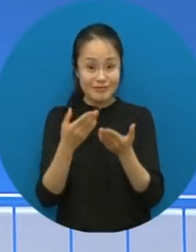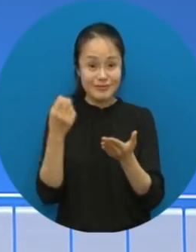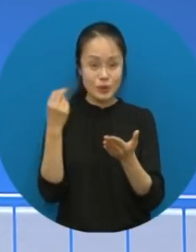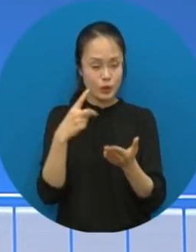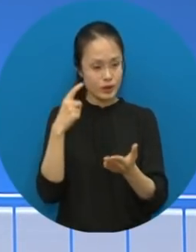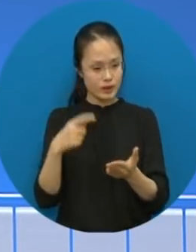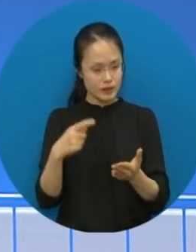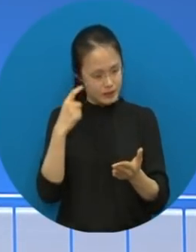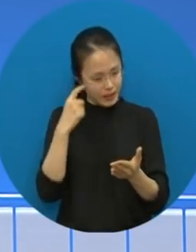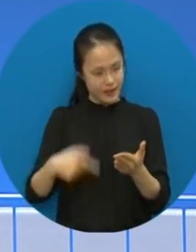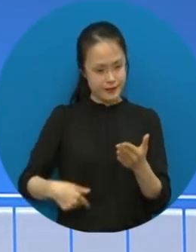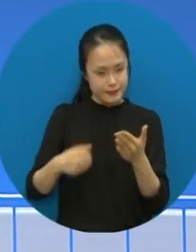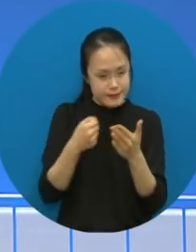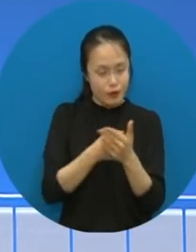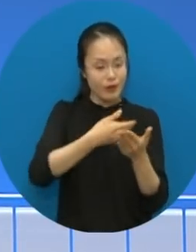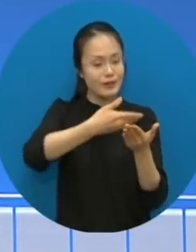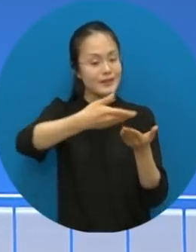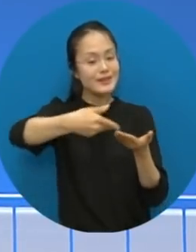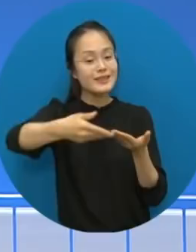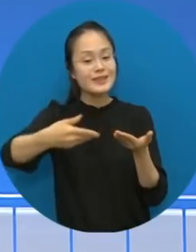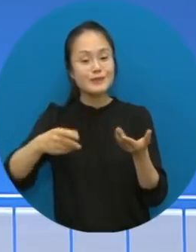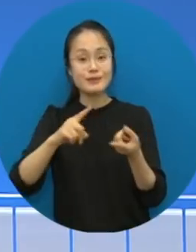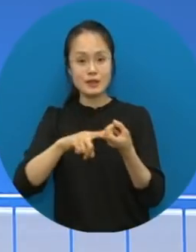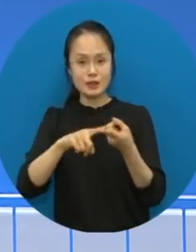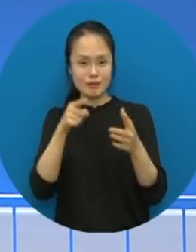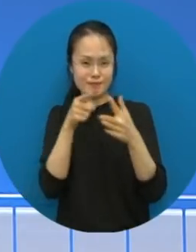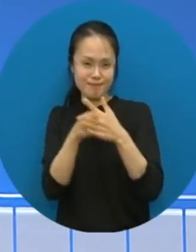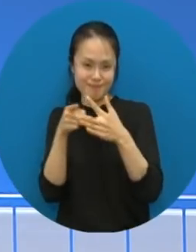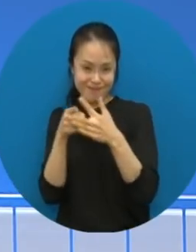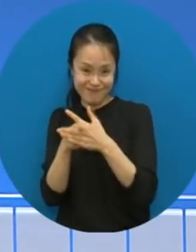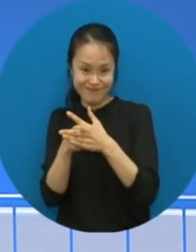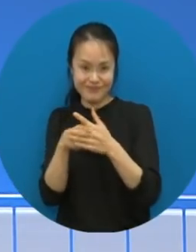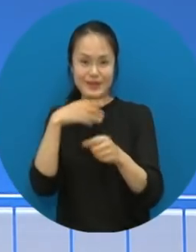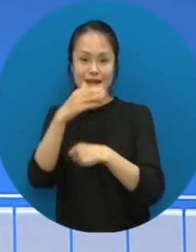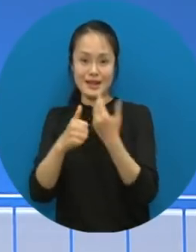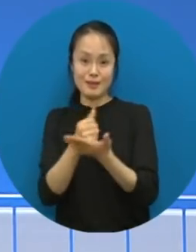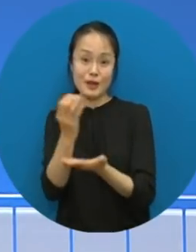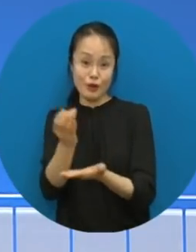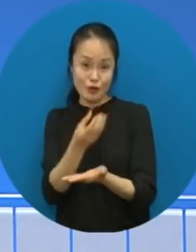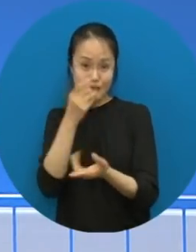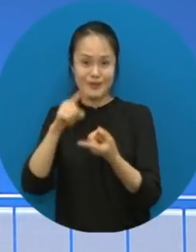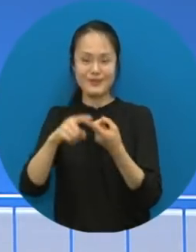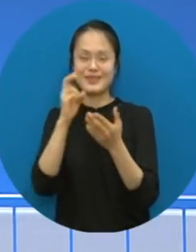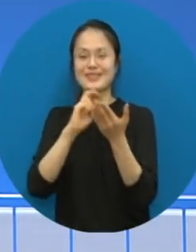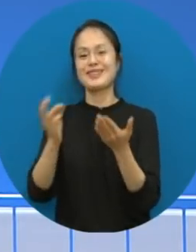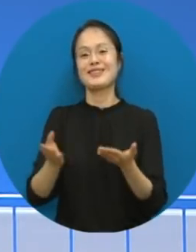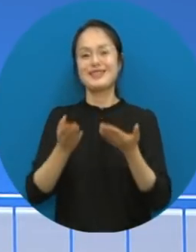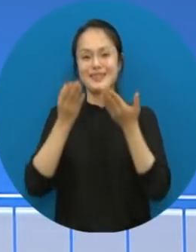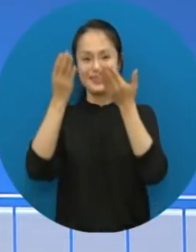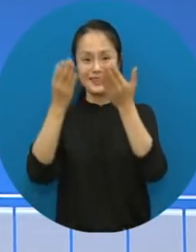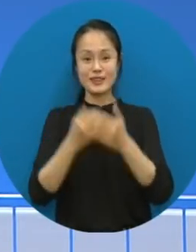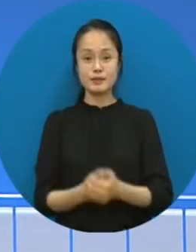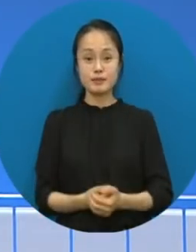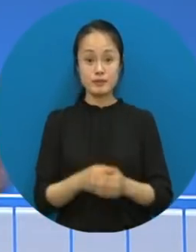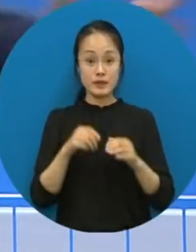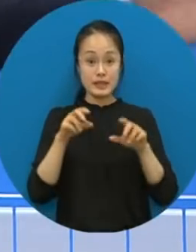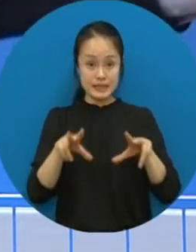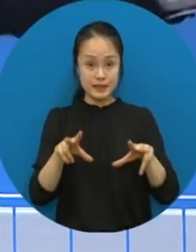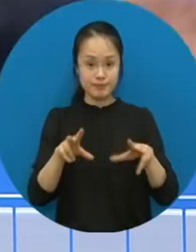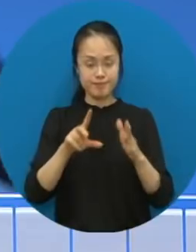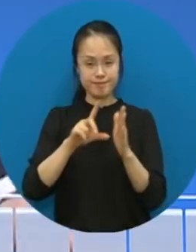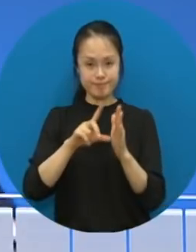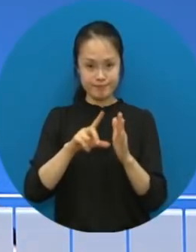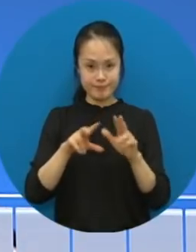보시고 하나님의 거룩함으로 지키시는 하나님을 찬양합니다. 이 시간 오직